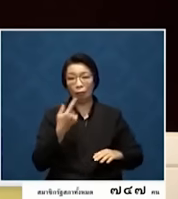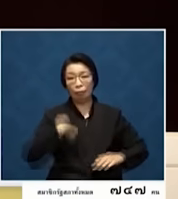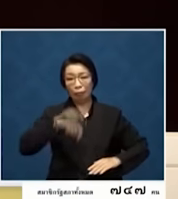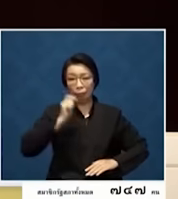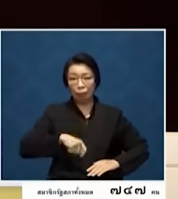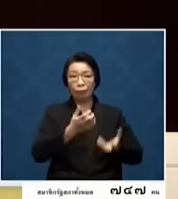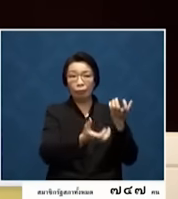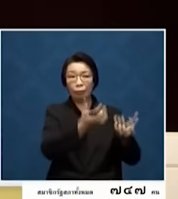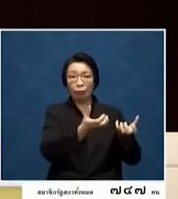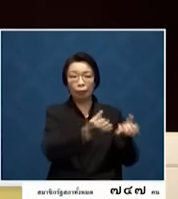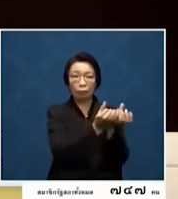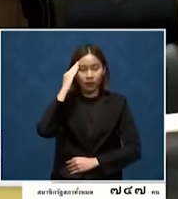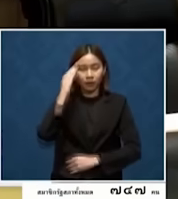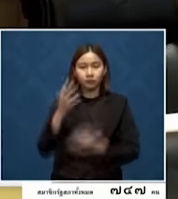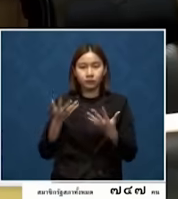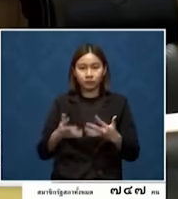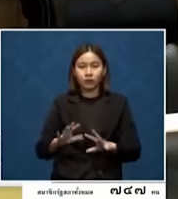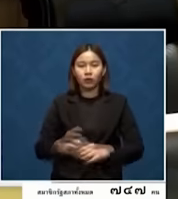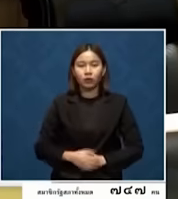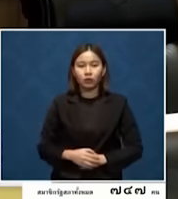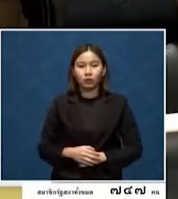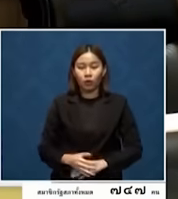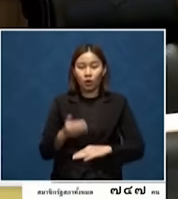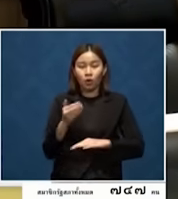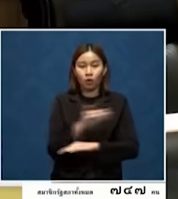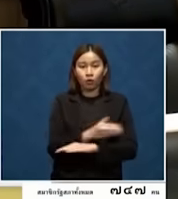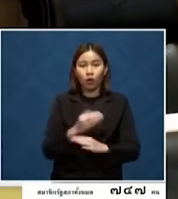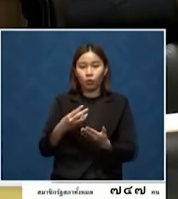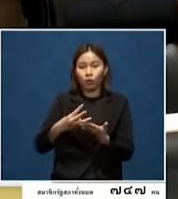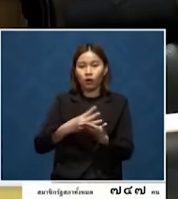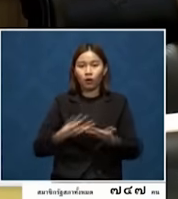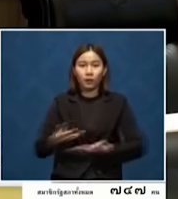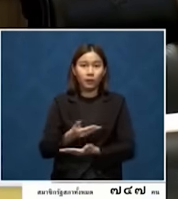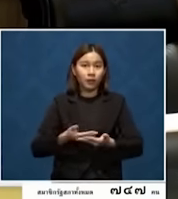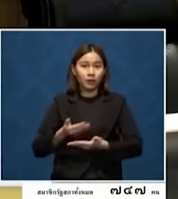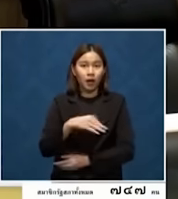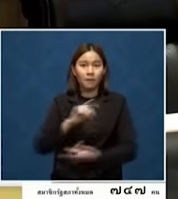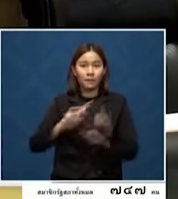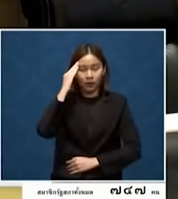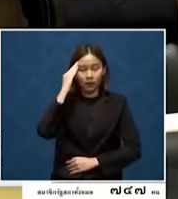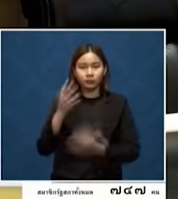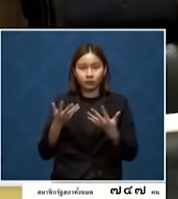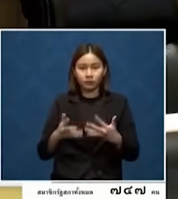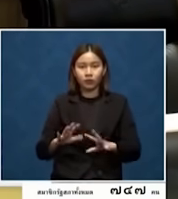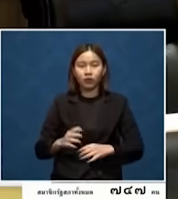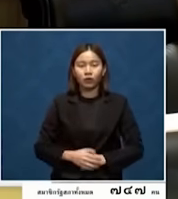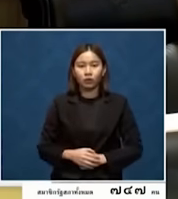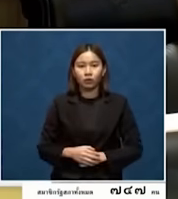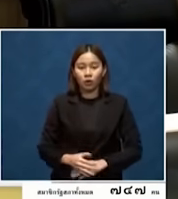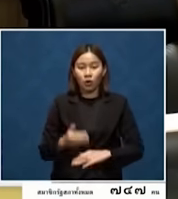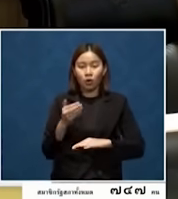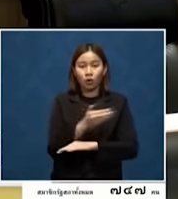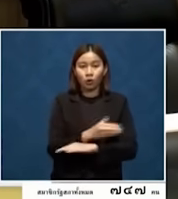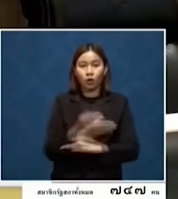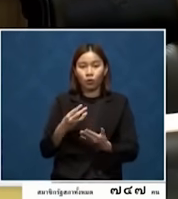อชลน่านนะครับก็ลุกขึ้นมาพูดด้วยเหมือนกันนะครับเดี๋ยวลองฟังดูนะฮะ ก่อนที่เข้าสู่วาระการพิจาร